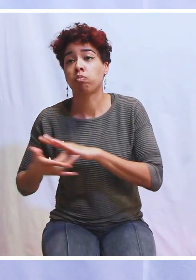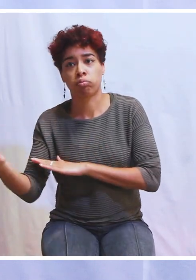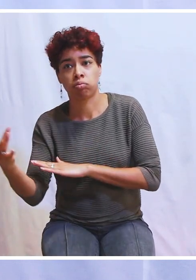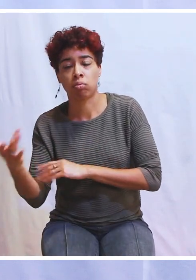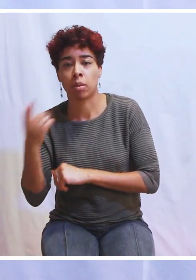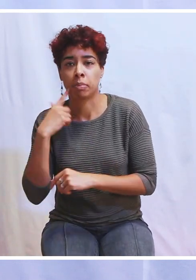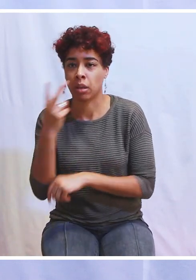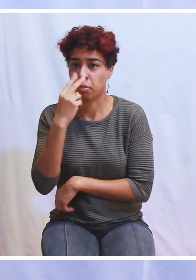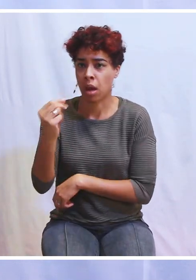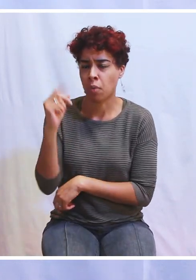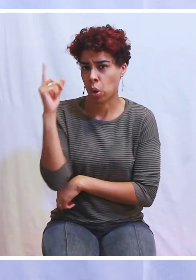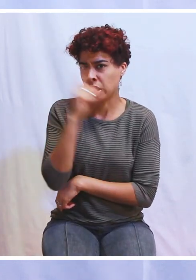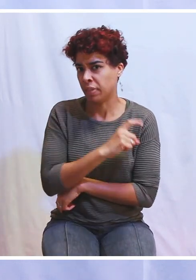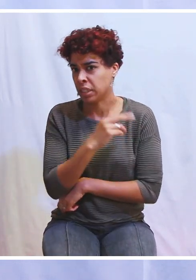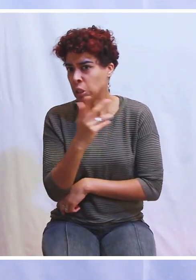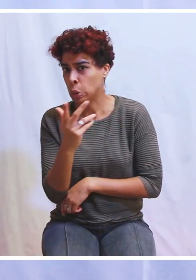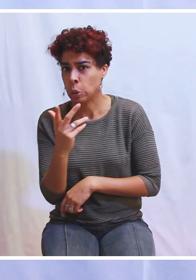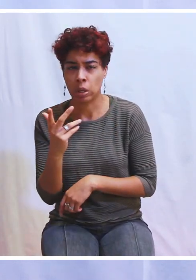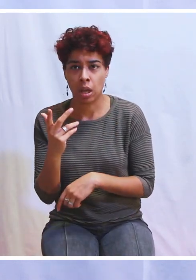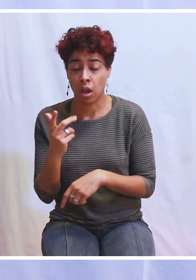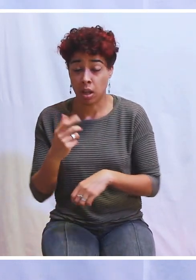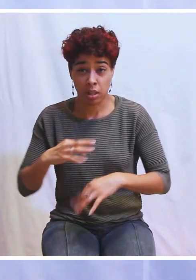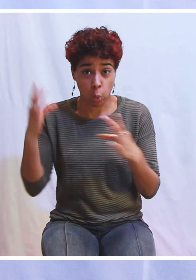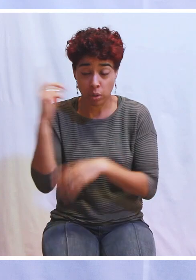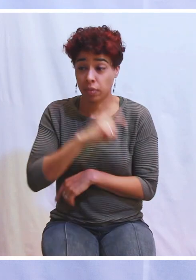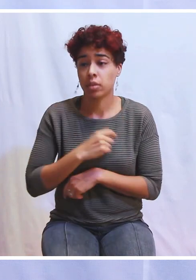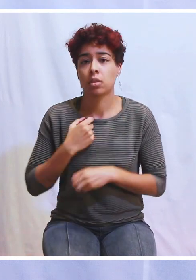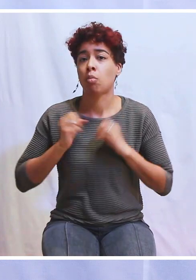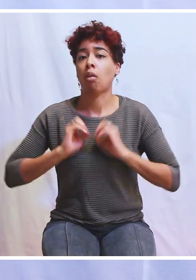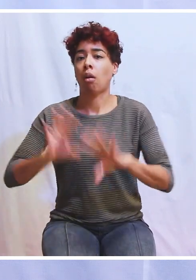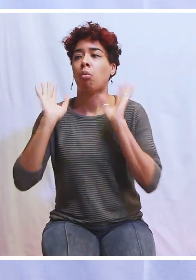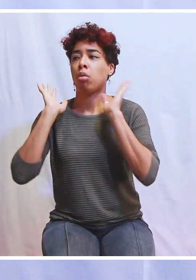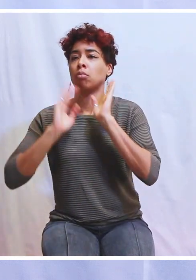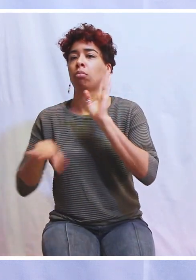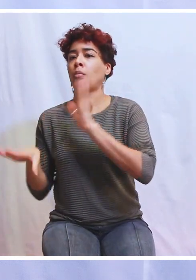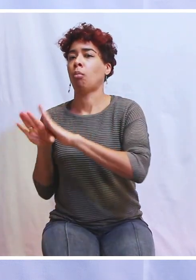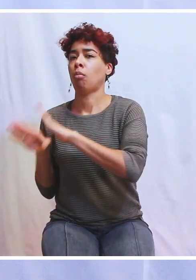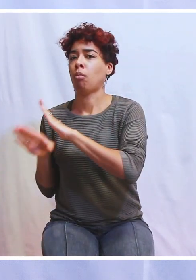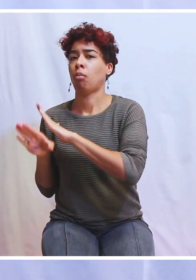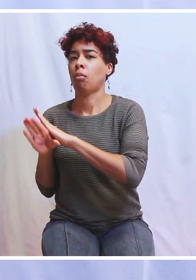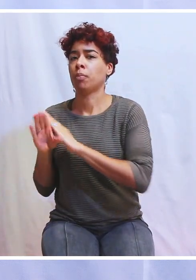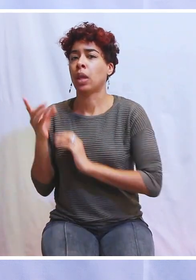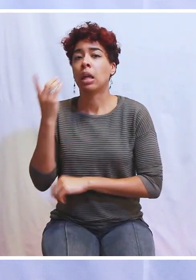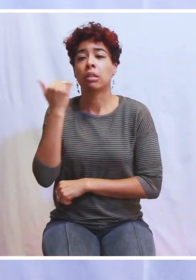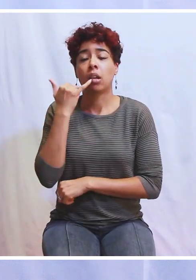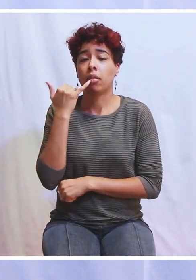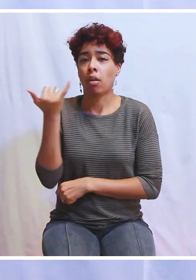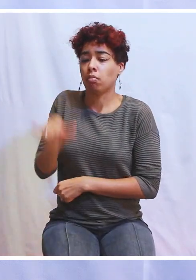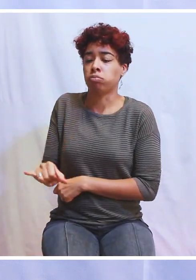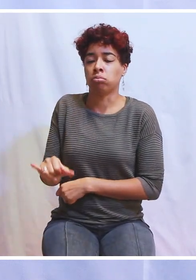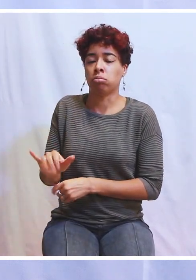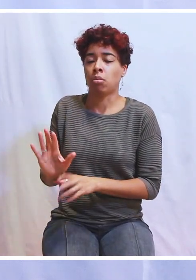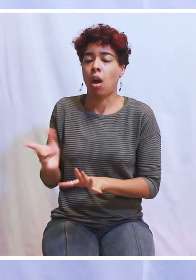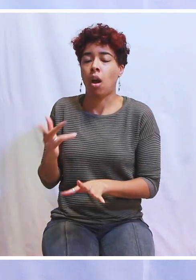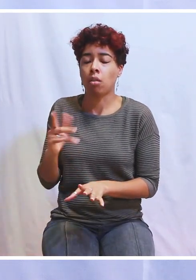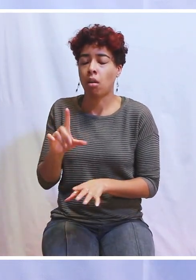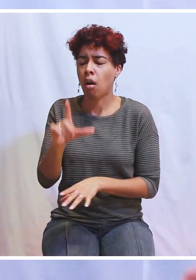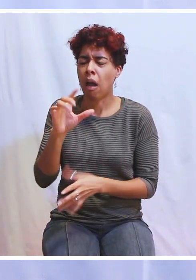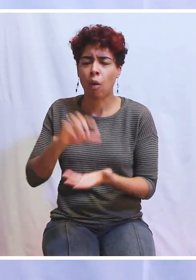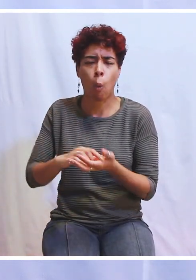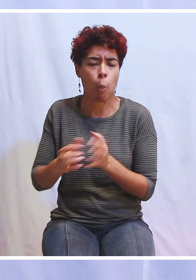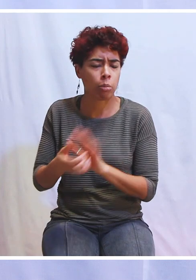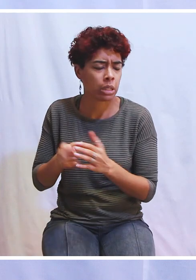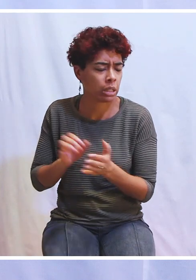Quand je vois une difficulté que la personne va traverser qui est trop dure, hop, je l'abandonne et puis je ferme le téléphone. C'est trop compliqué cette personne. Elle